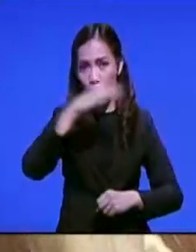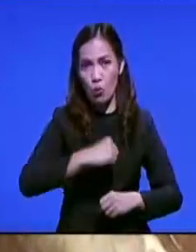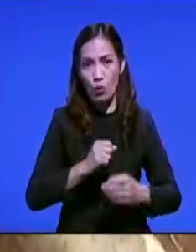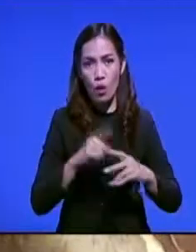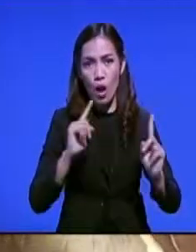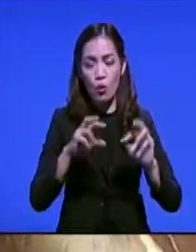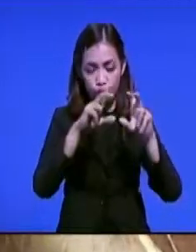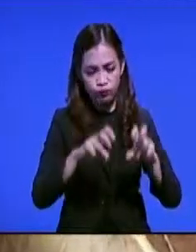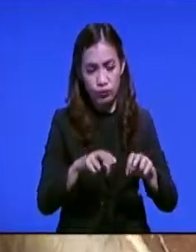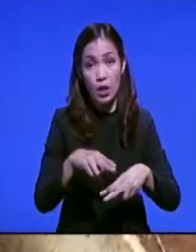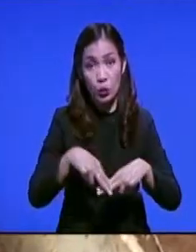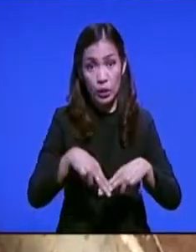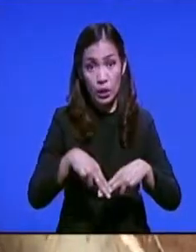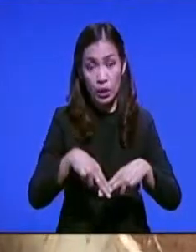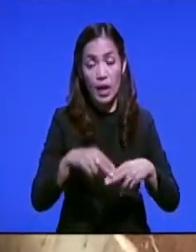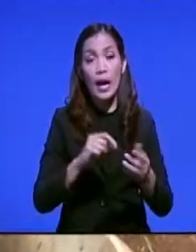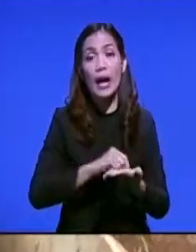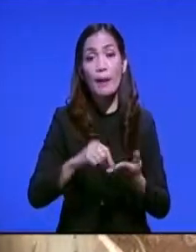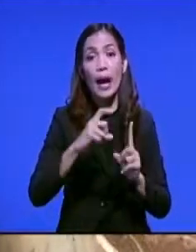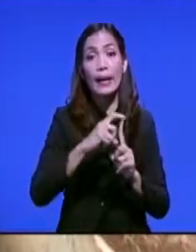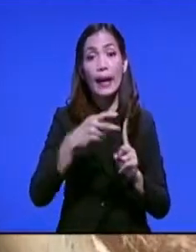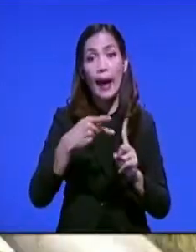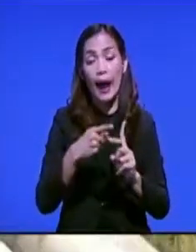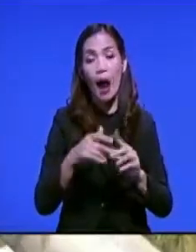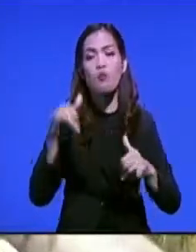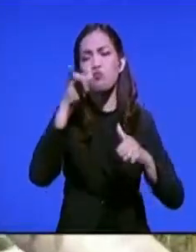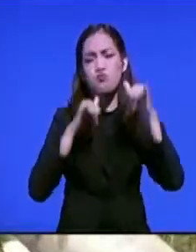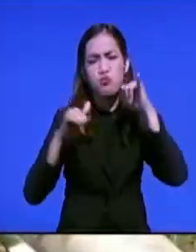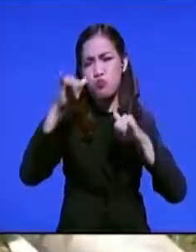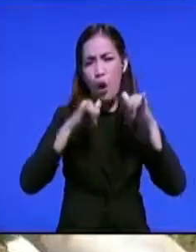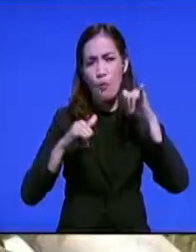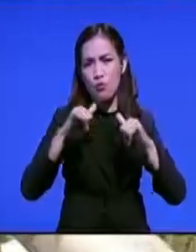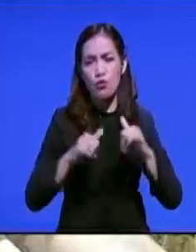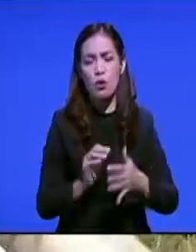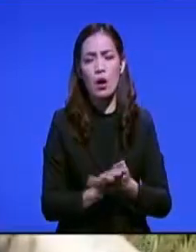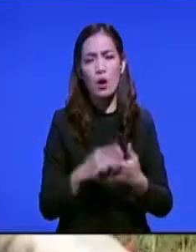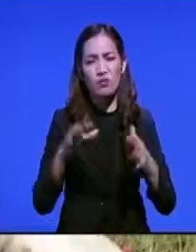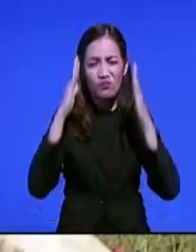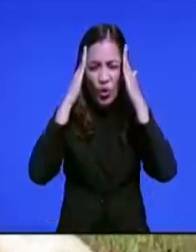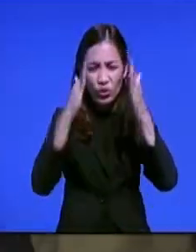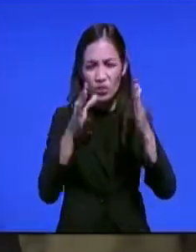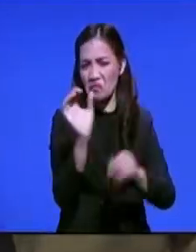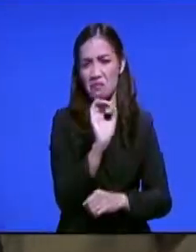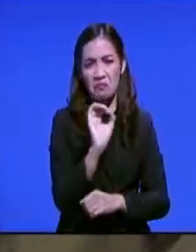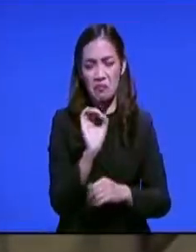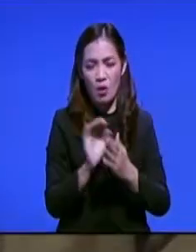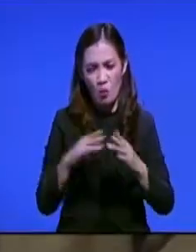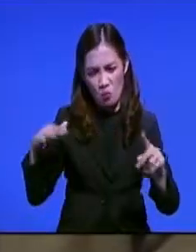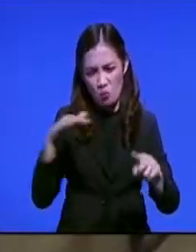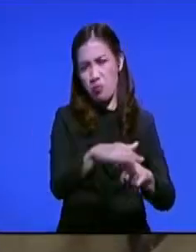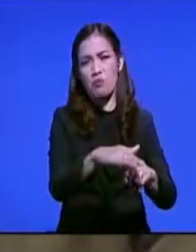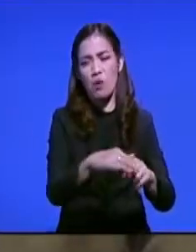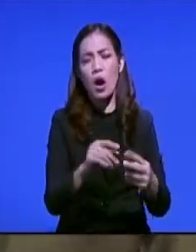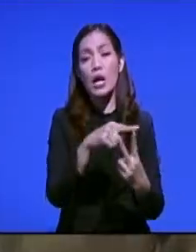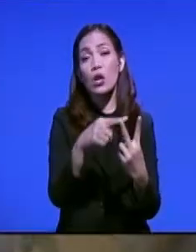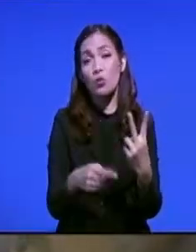hasil pemeriksaan urin, tersangka DH positif mengkonsumsi alkohol sehingga kehilangan konsentrasi saat mengemudi dan akhirnya